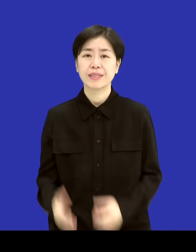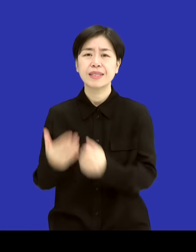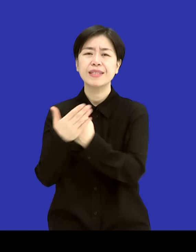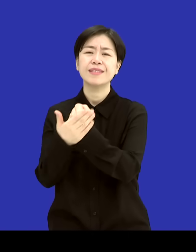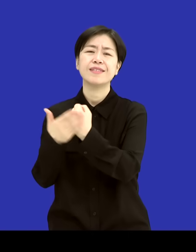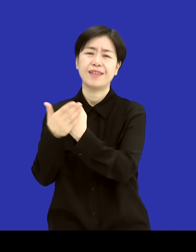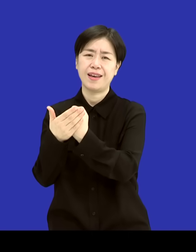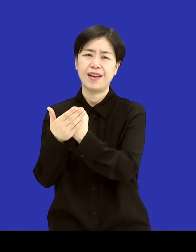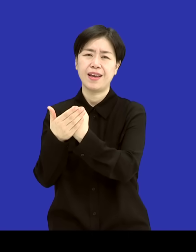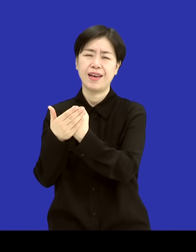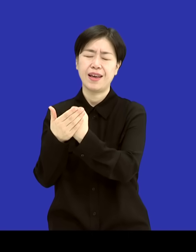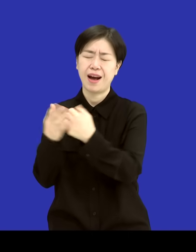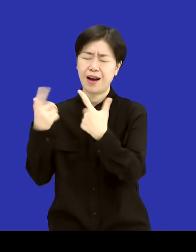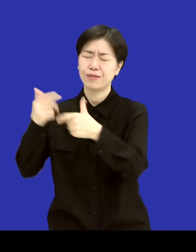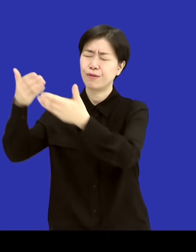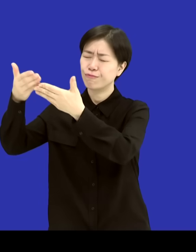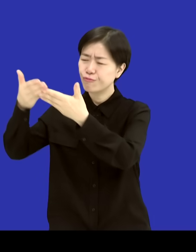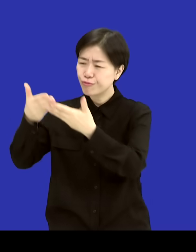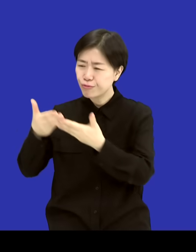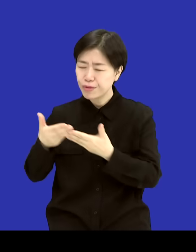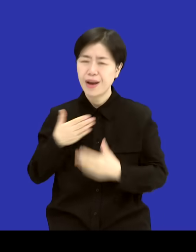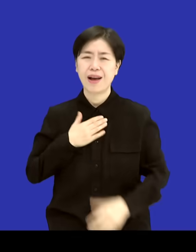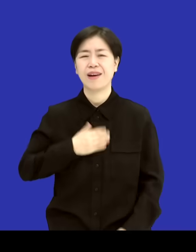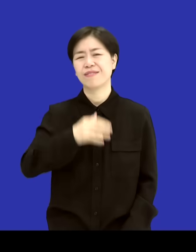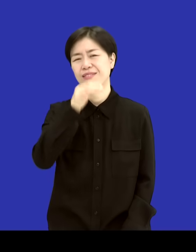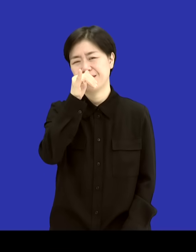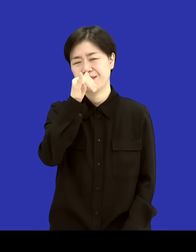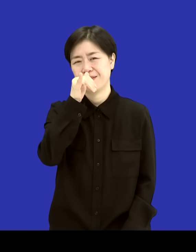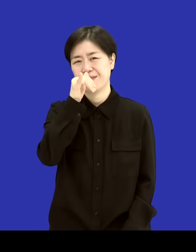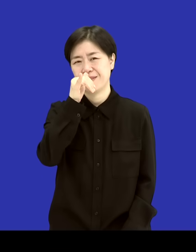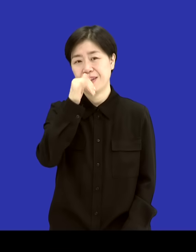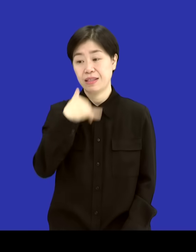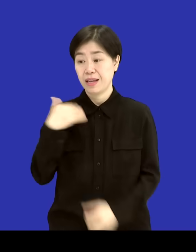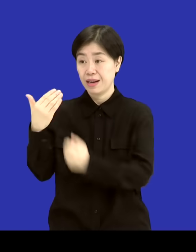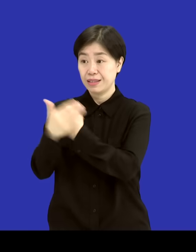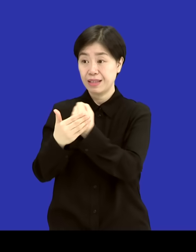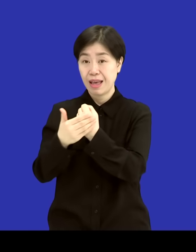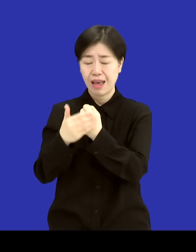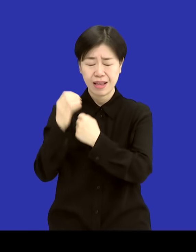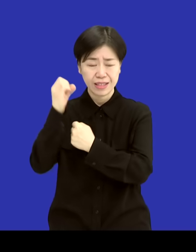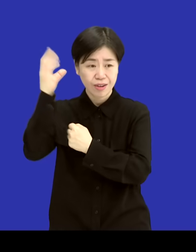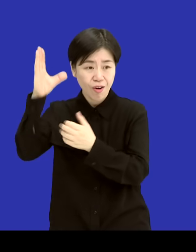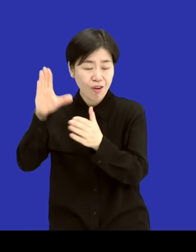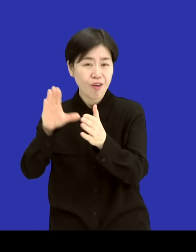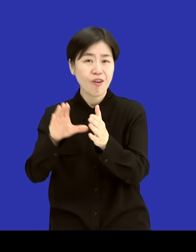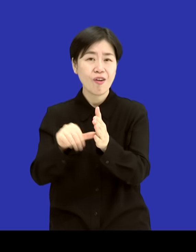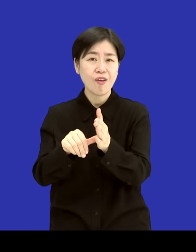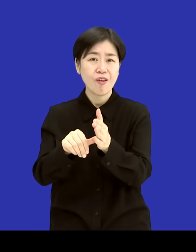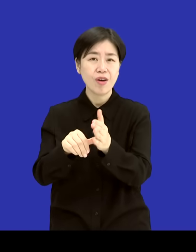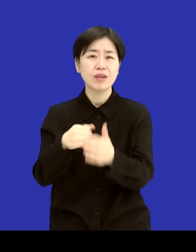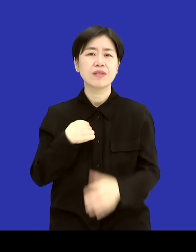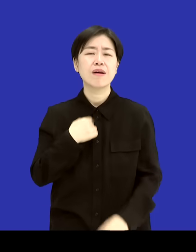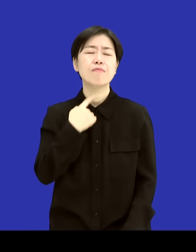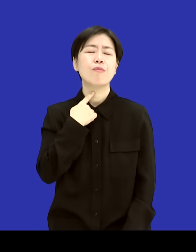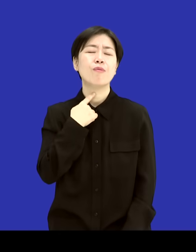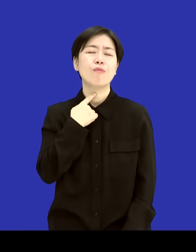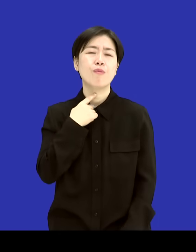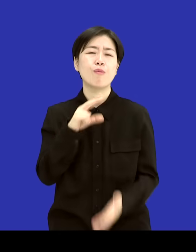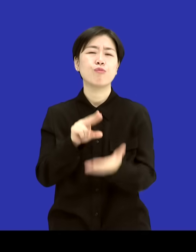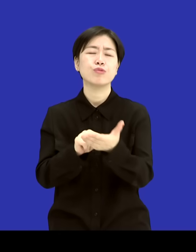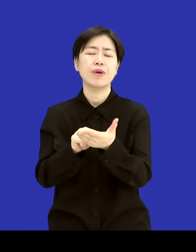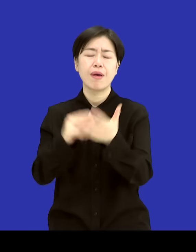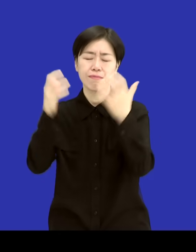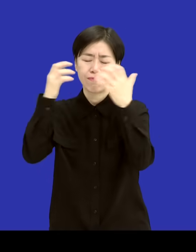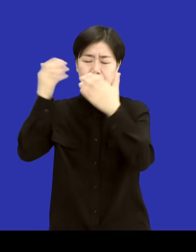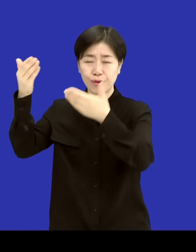은혜로 계속 살아왔다는 걸 알게 되었고 그리고 잠시 잊었을 때 또 그런 성대 결절이라는 그런 시련을